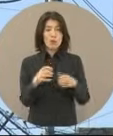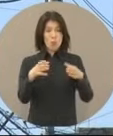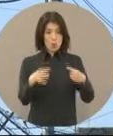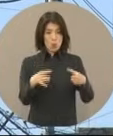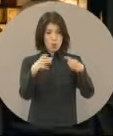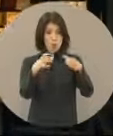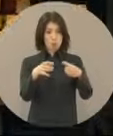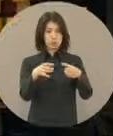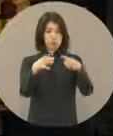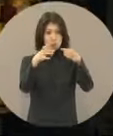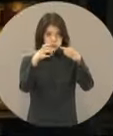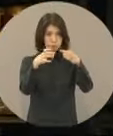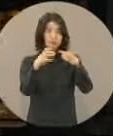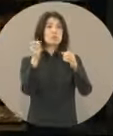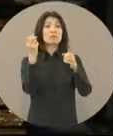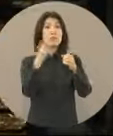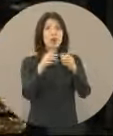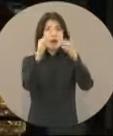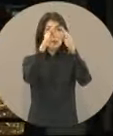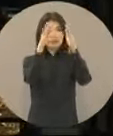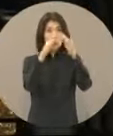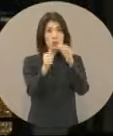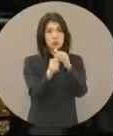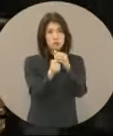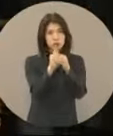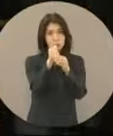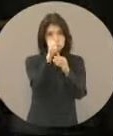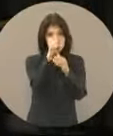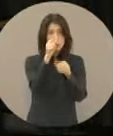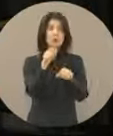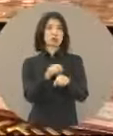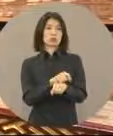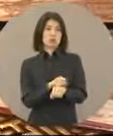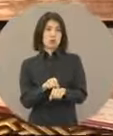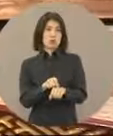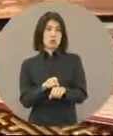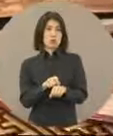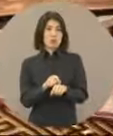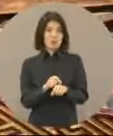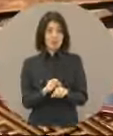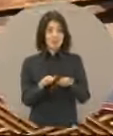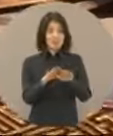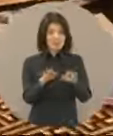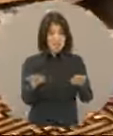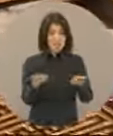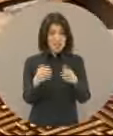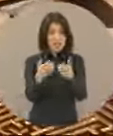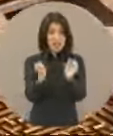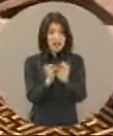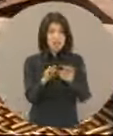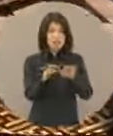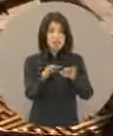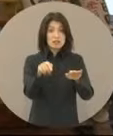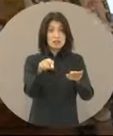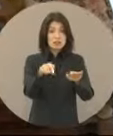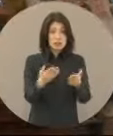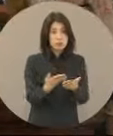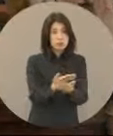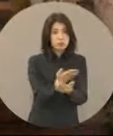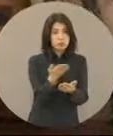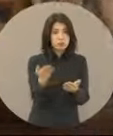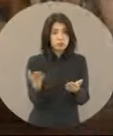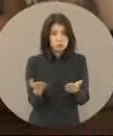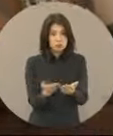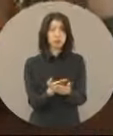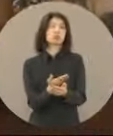の鉾の上の部分とこうですね、人形がすり上がるところです。また山車の林台がまさにここなんですけれども、360